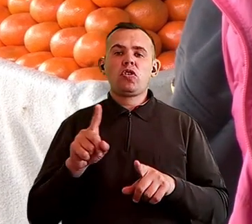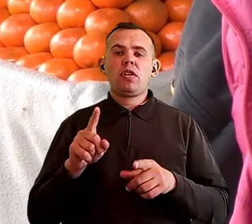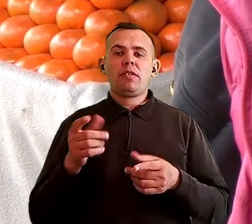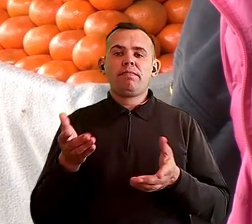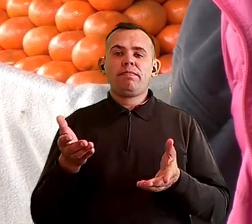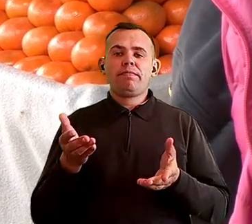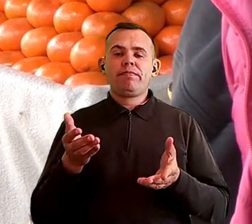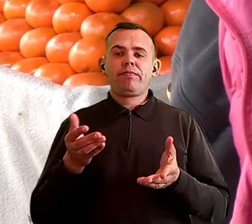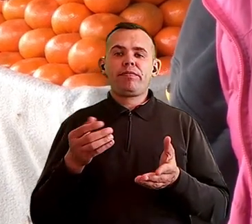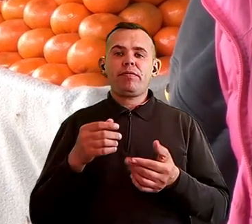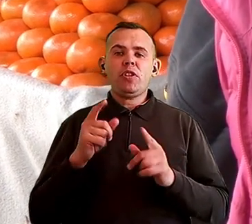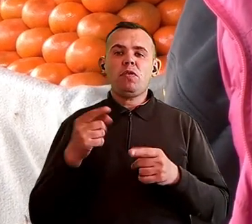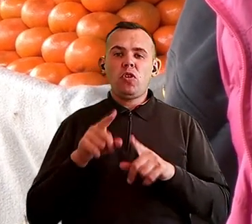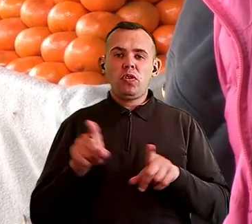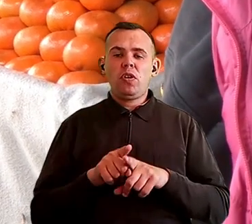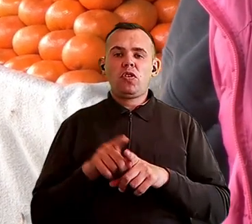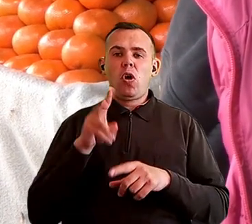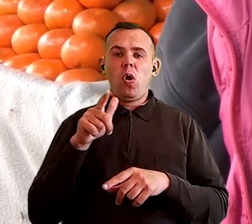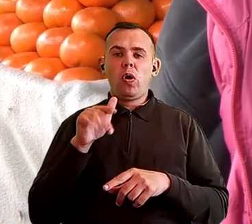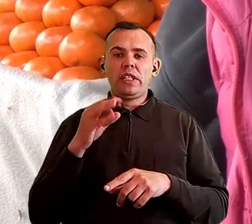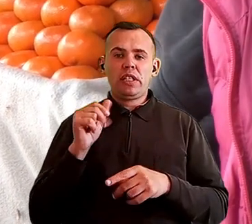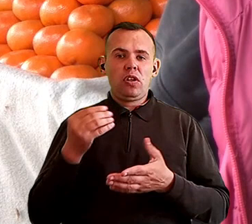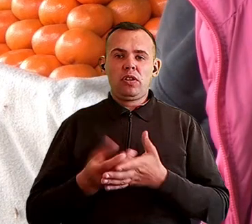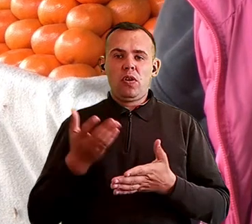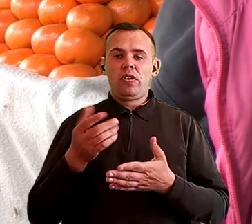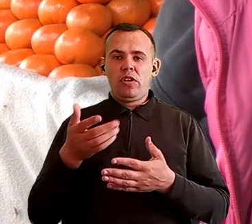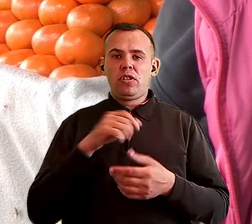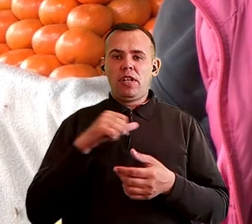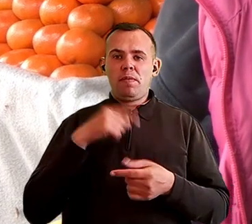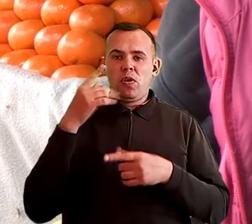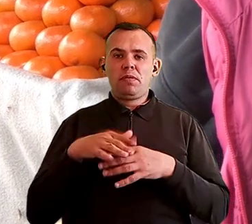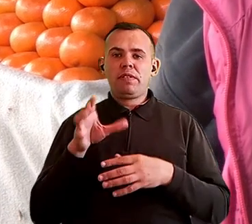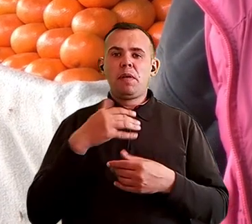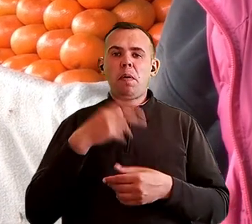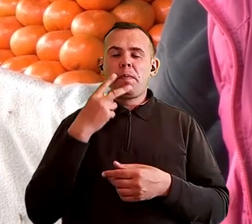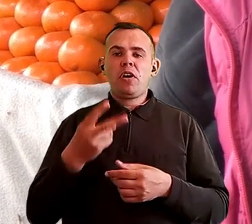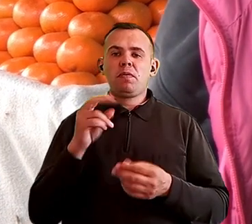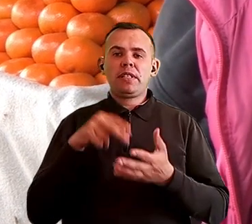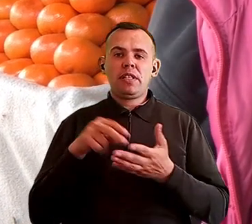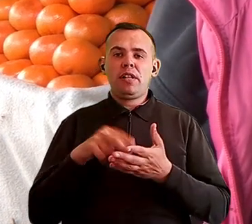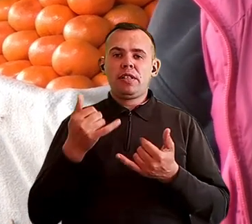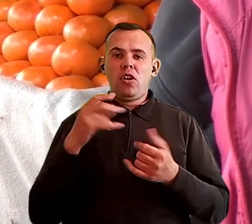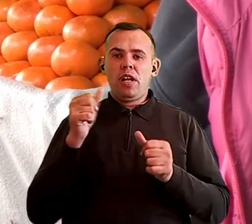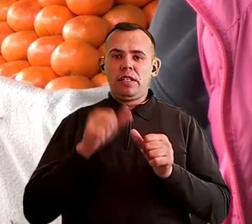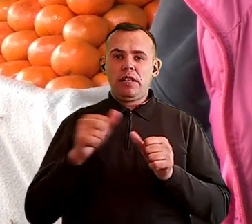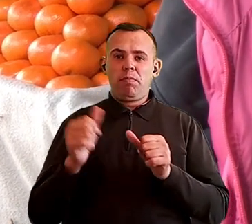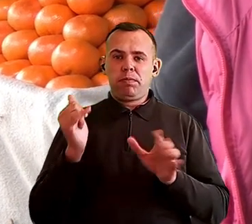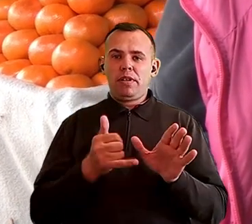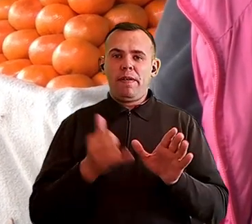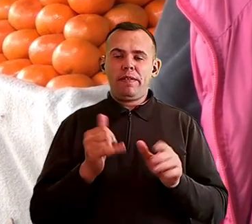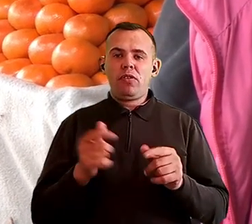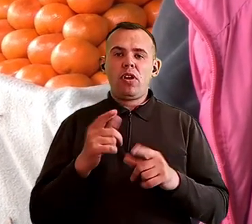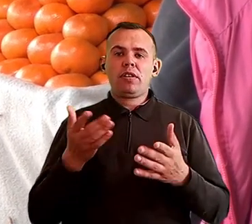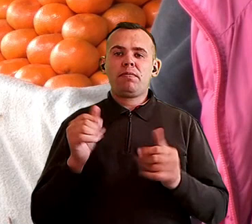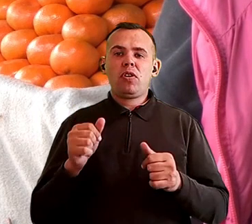Тому що теж логістика дорога, ви ж самі розумієте, всі ми бачимо, які ціни зараз на заправках, і можна так сказати, і